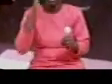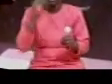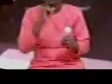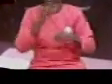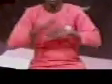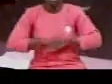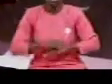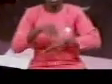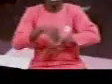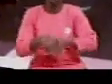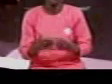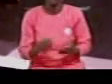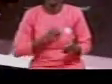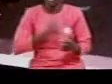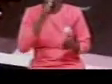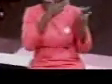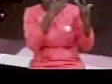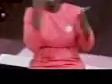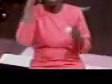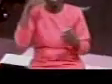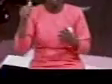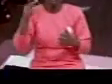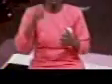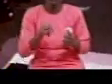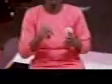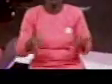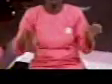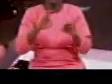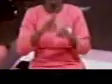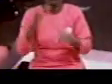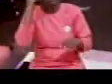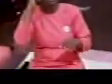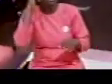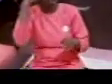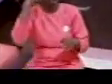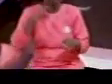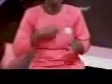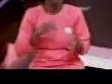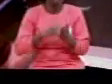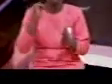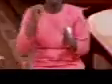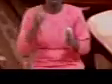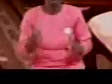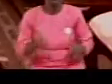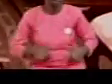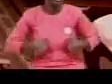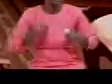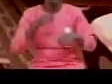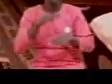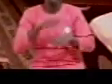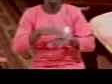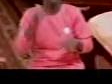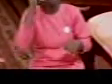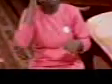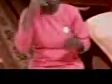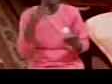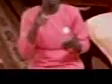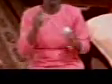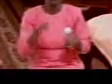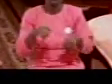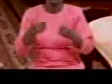الليله، انا منتظر تليفون مهم جدا. ده بالنسبه لي تليفون العمر. روح انت دلوقتي.